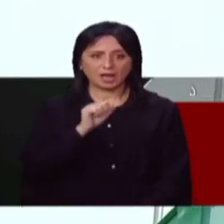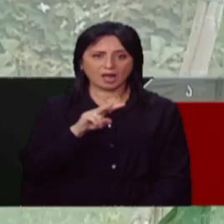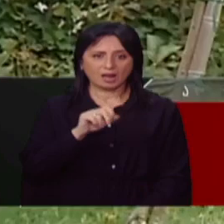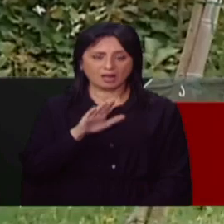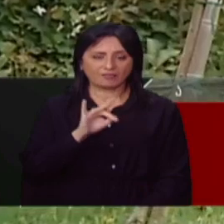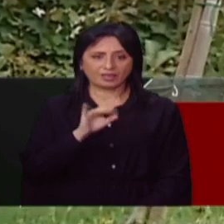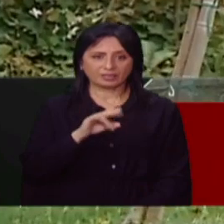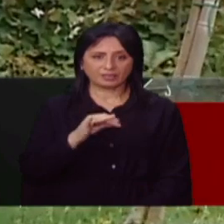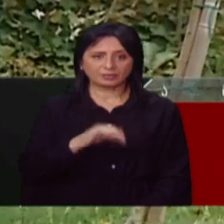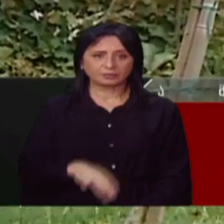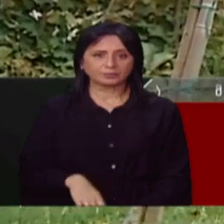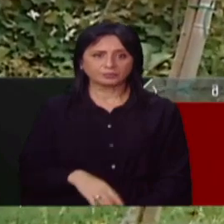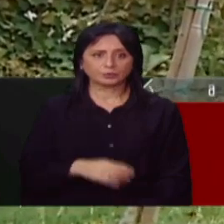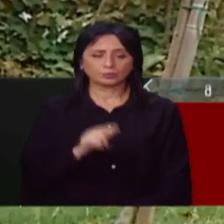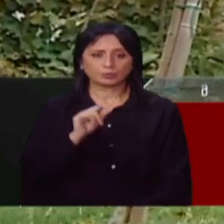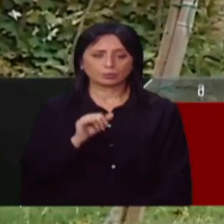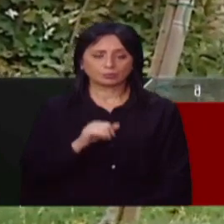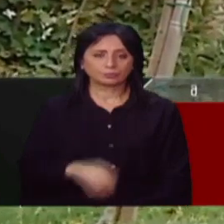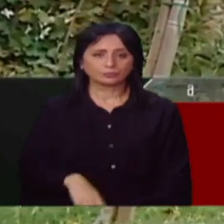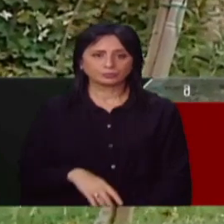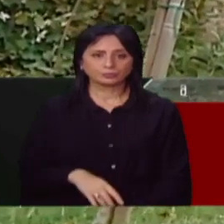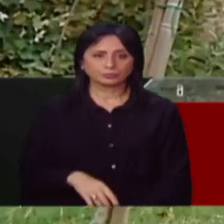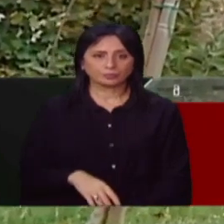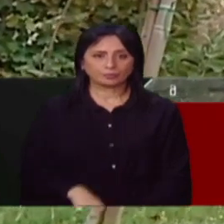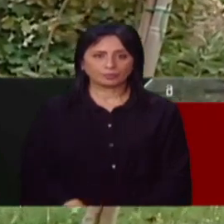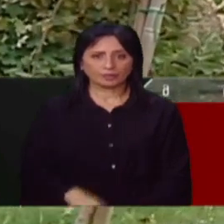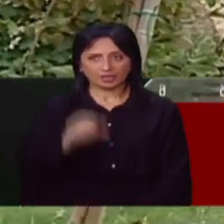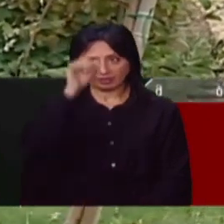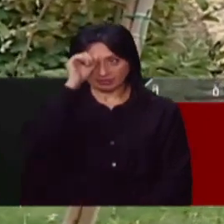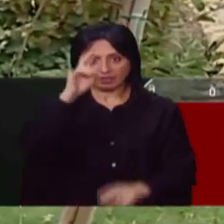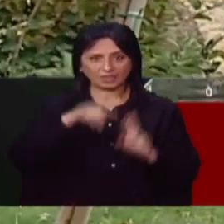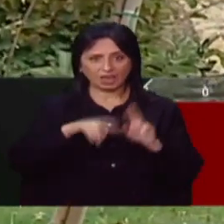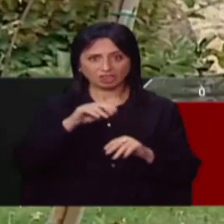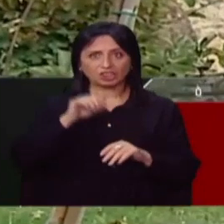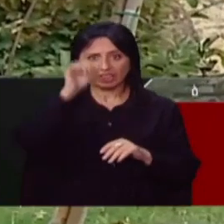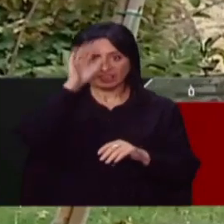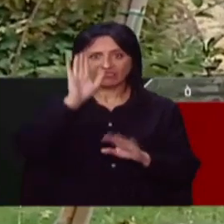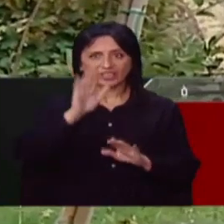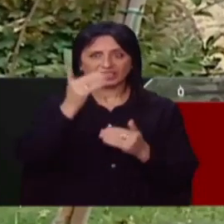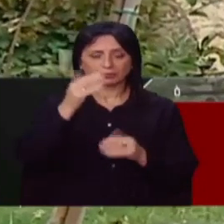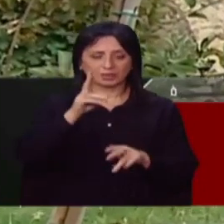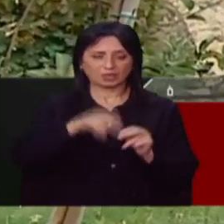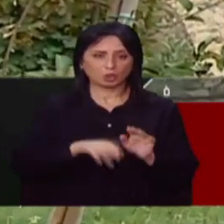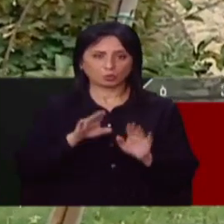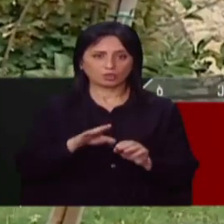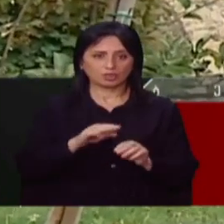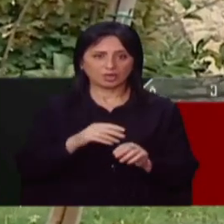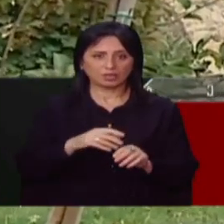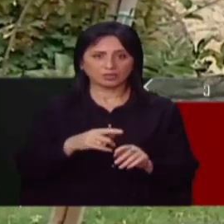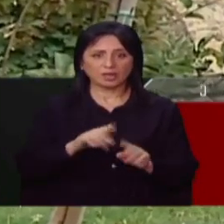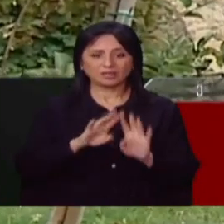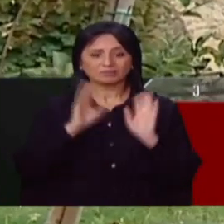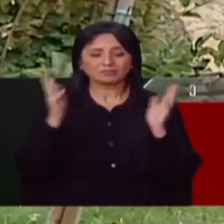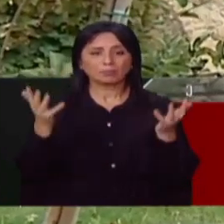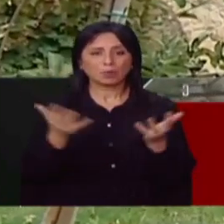ალავერდი თუ თით აშენდა, ღვთითვე დაცული იქნება. Და მონასტერი,